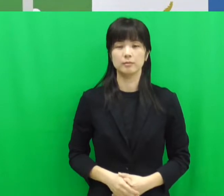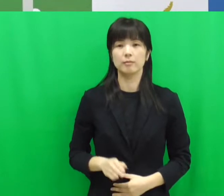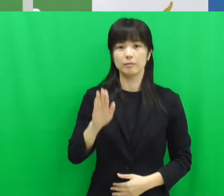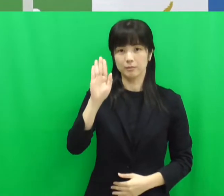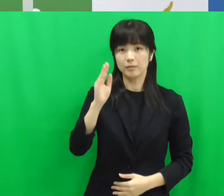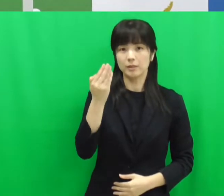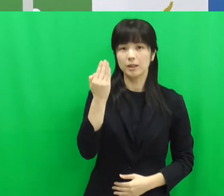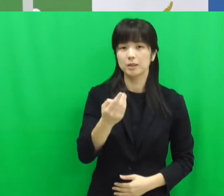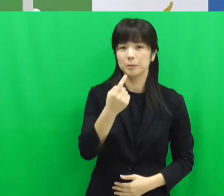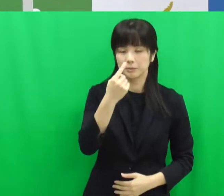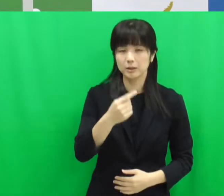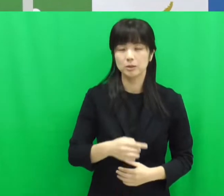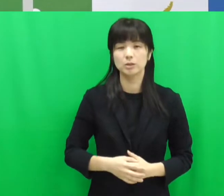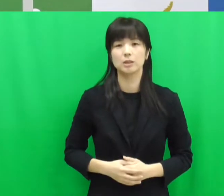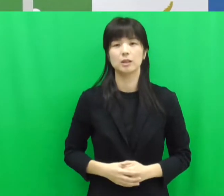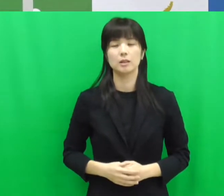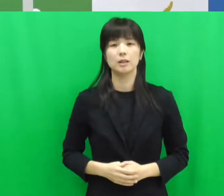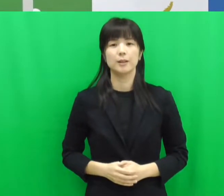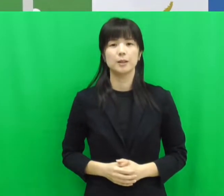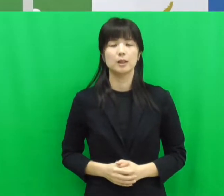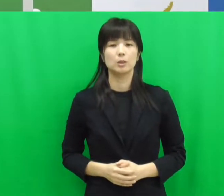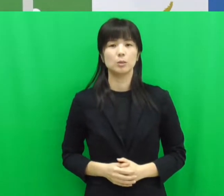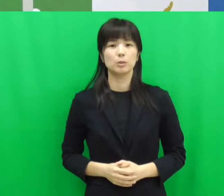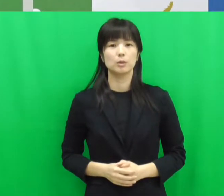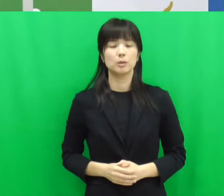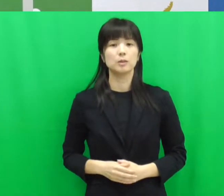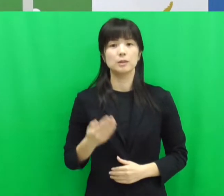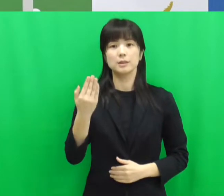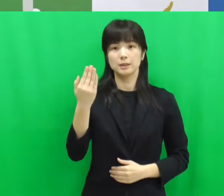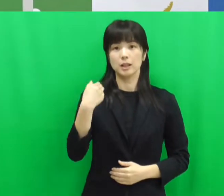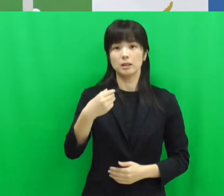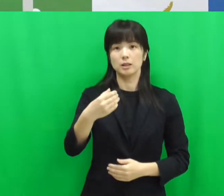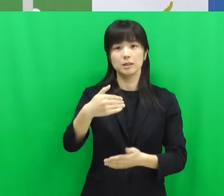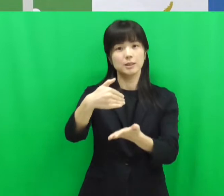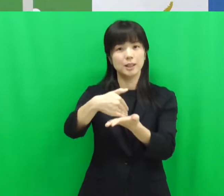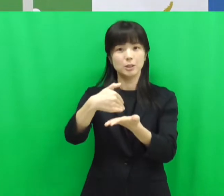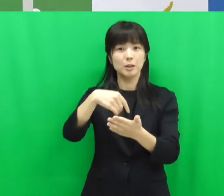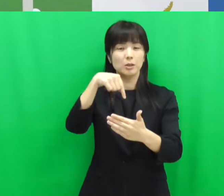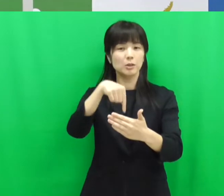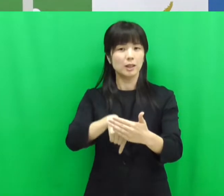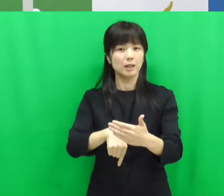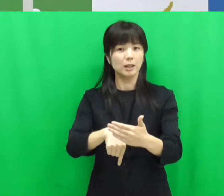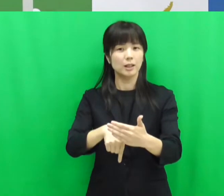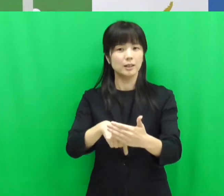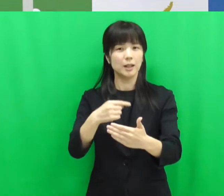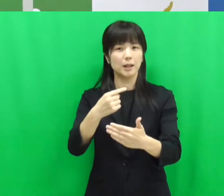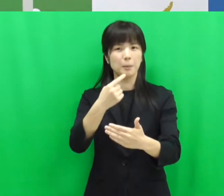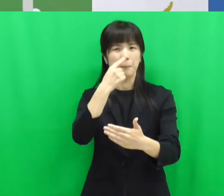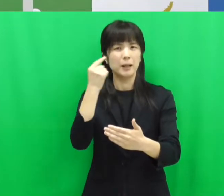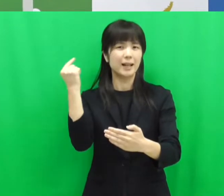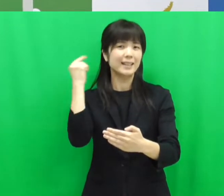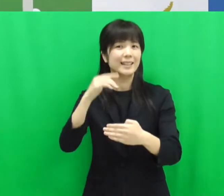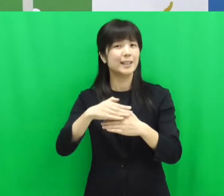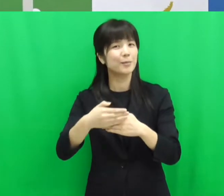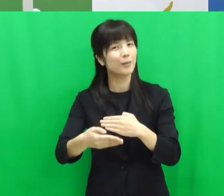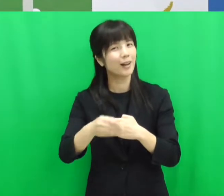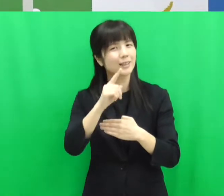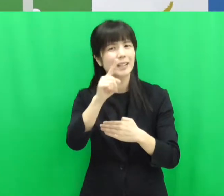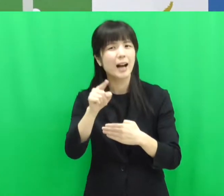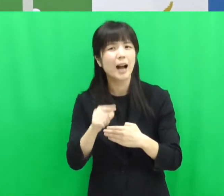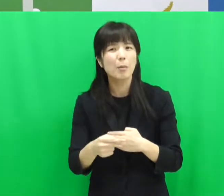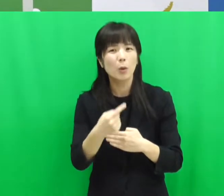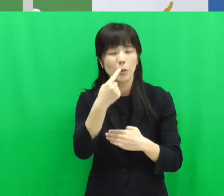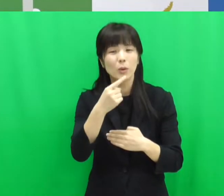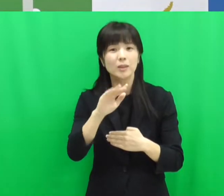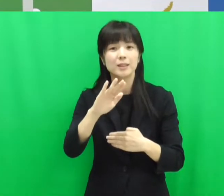次の川原です。よろしくお願いいたします。 はい、 先ほどちょっとご説明の中ですいません質問を出していただいた質問ですけれども、